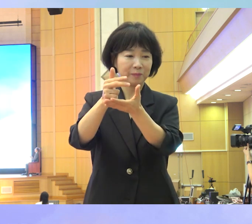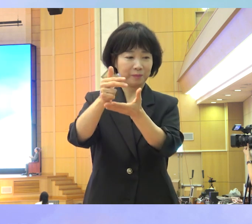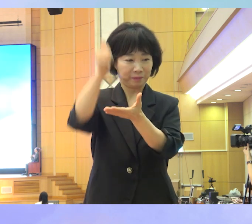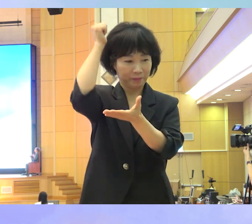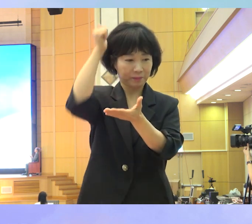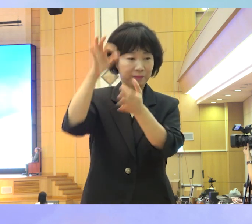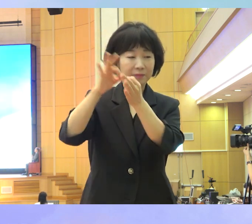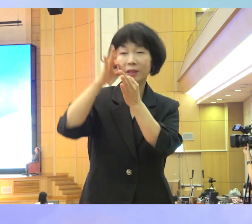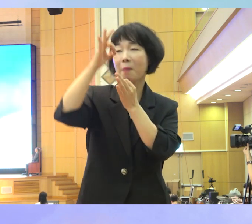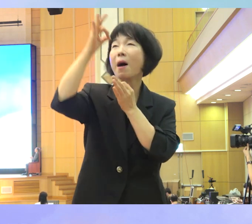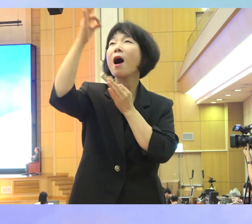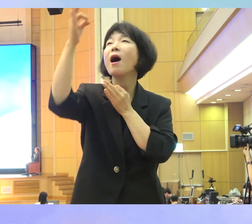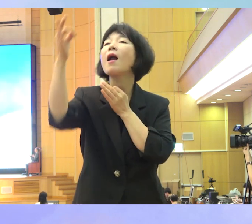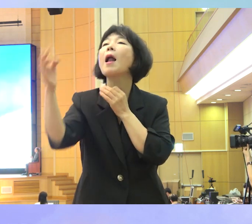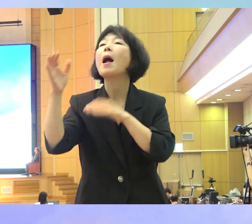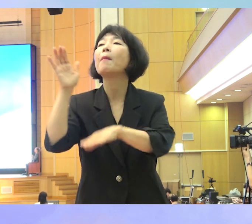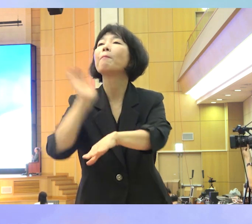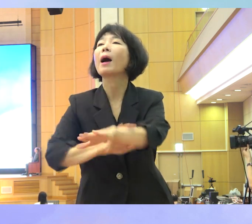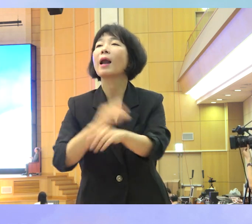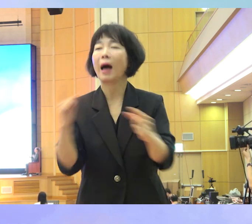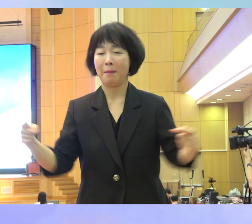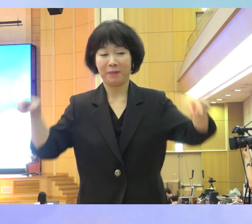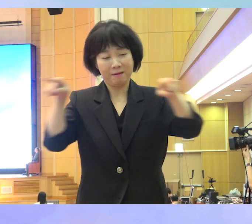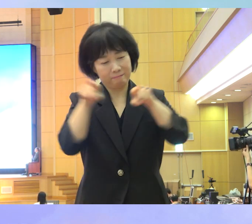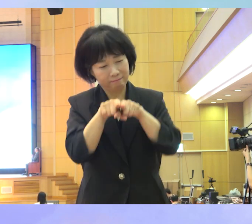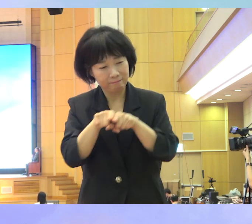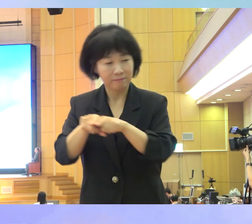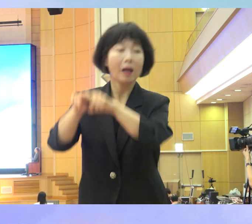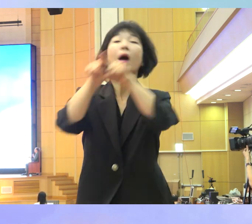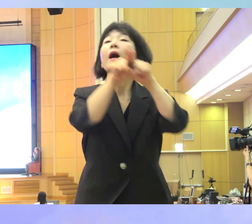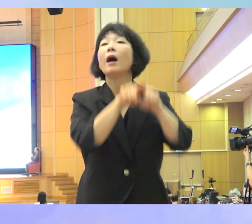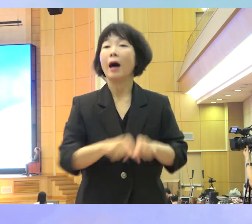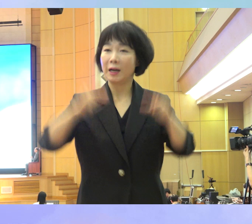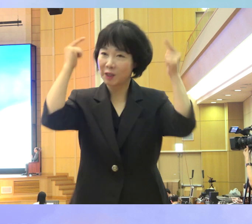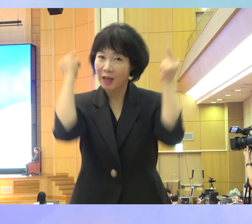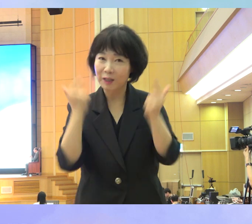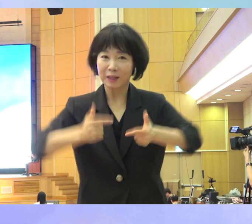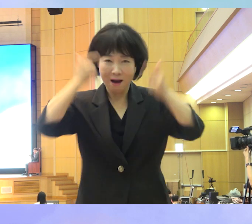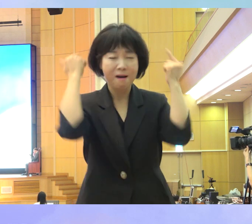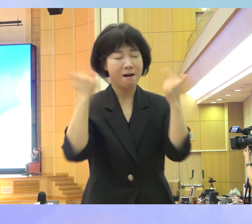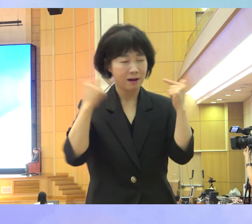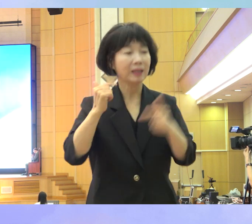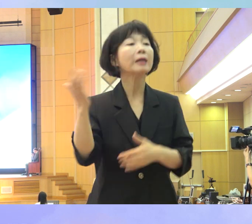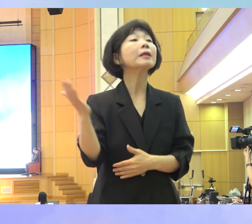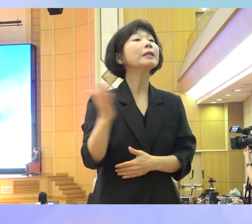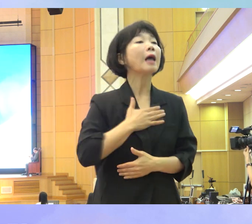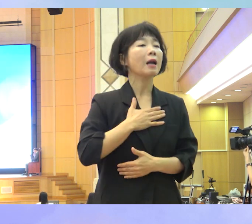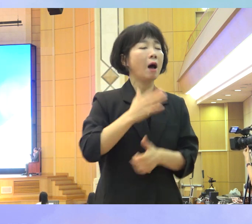주의 영원하신 팔 함께하사 항상